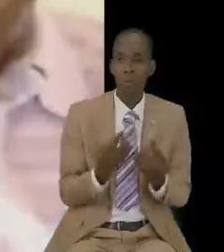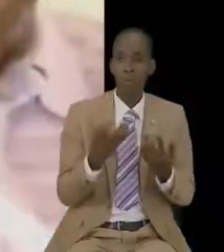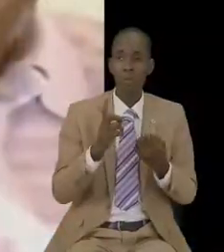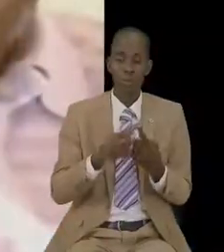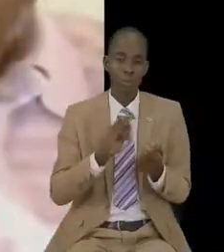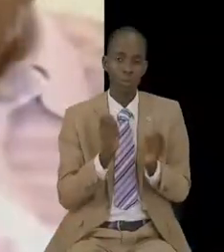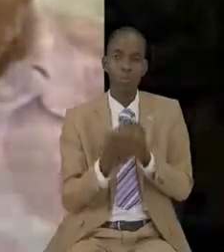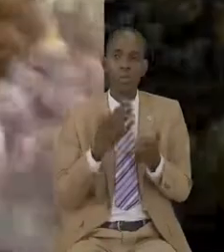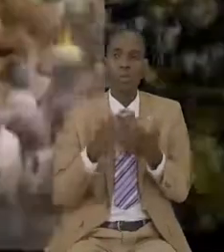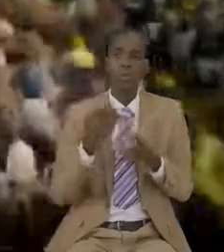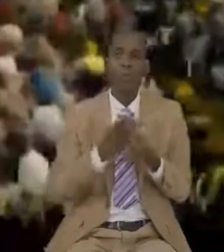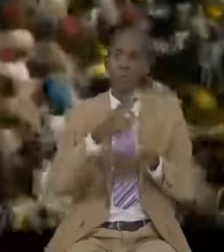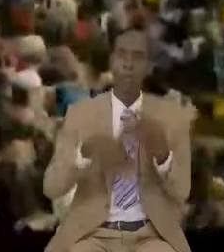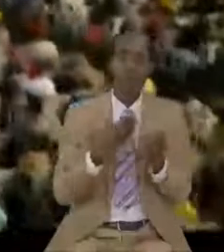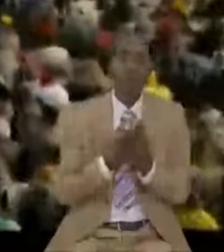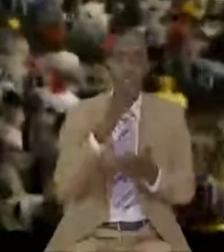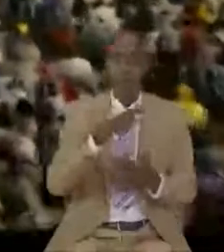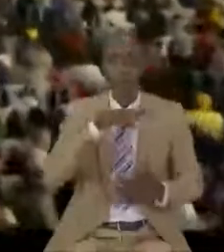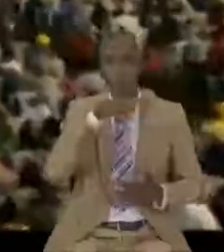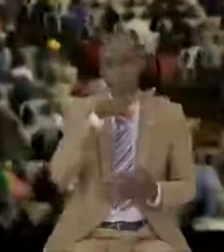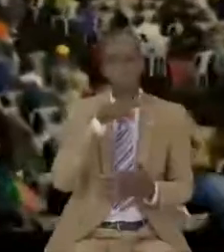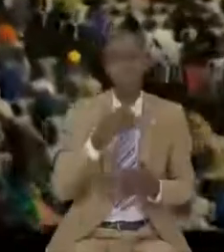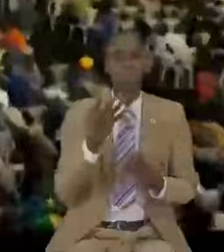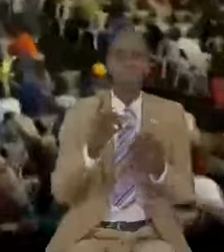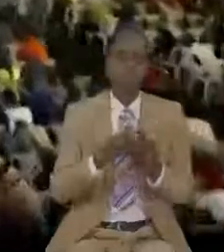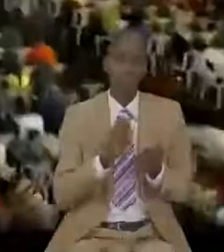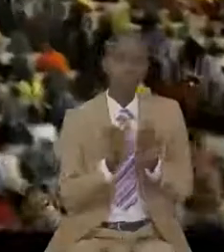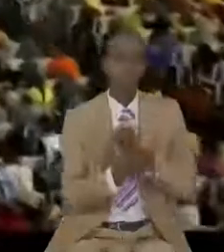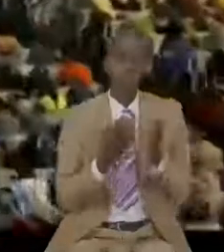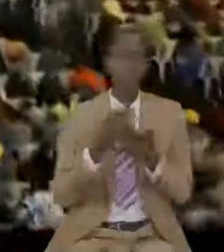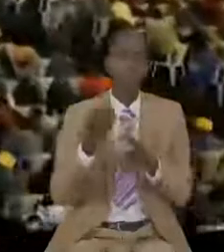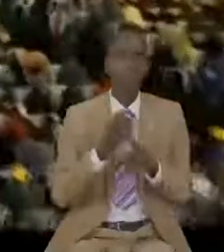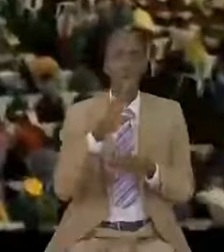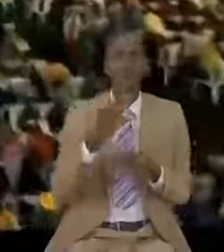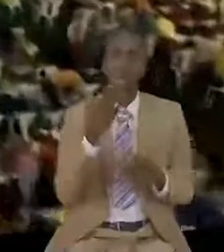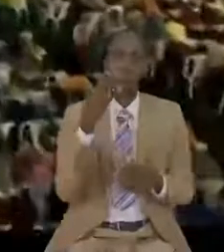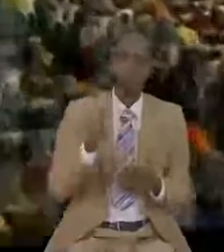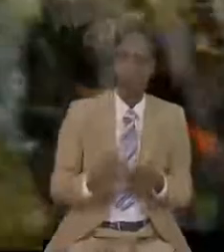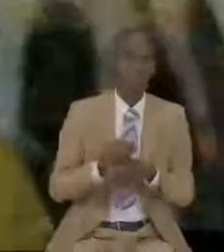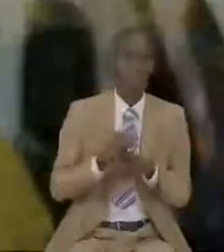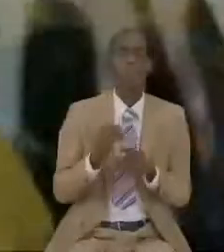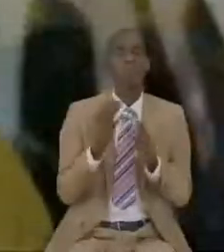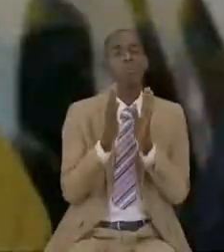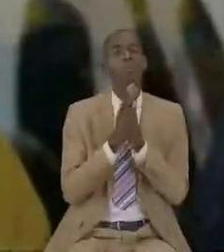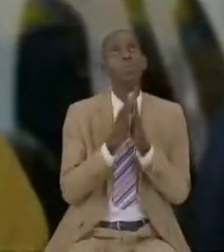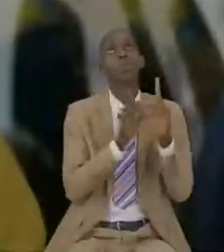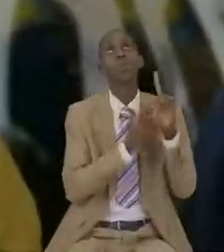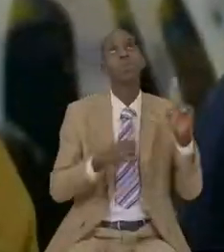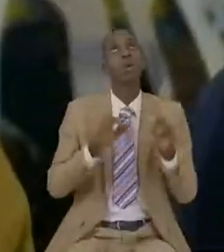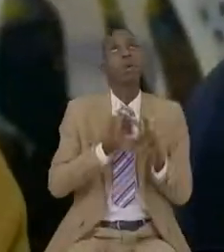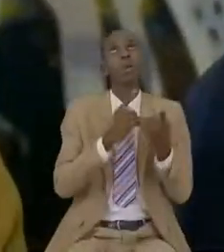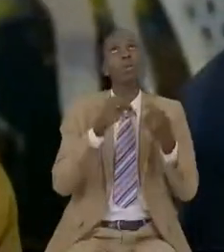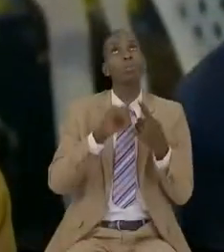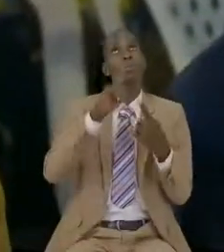mes iniquités. Je me détourne de toutes mes transgressions. Seigneur, je viens, pardonne-moi. Et en